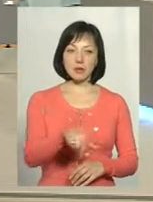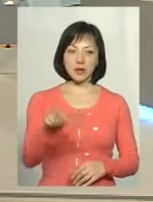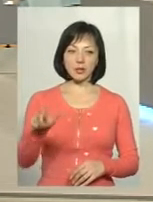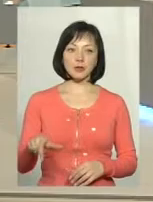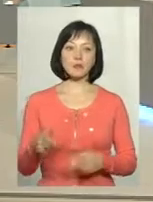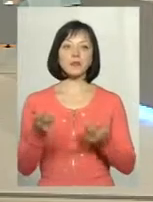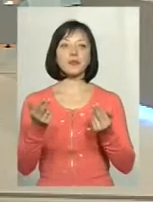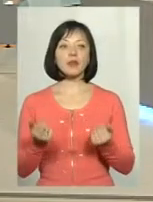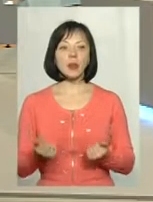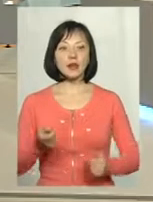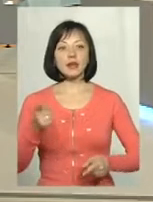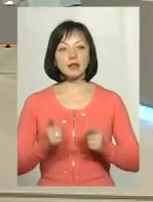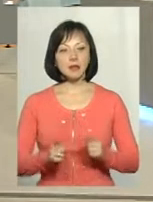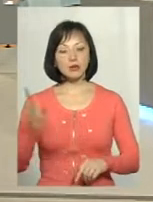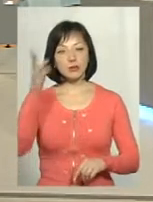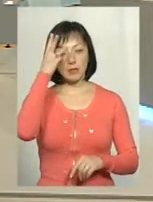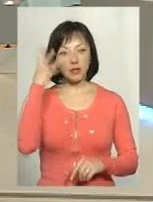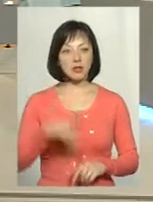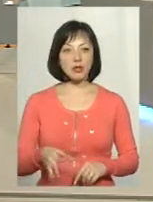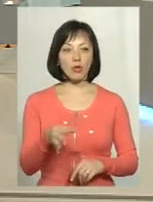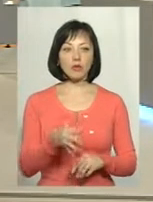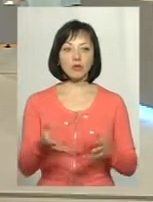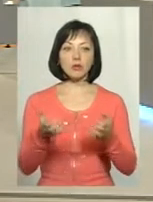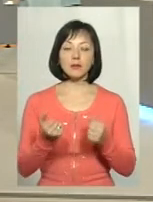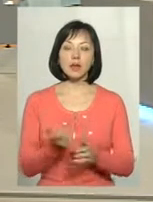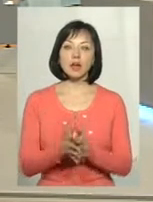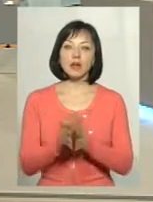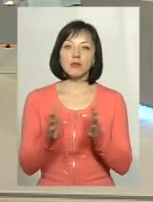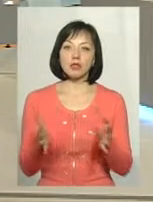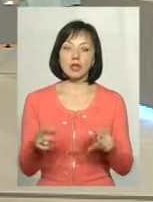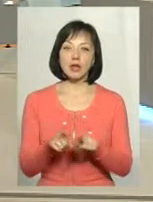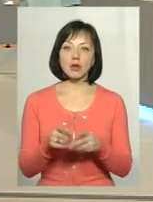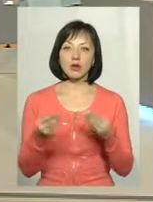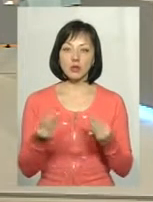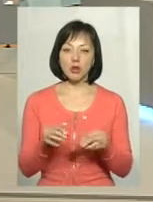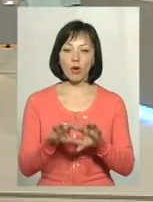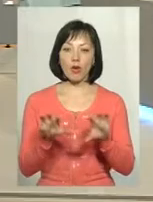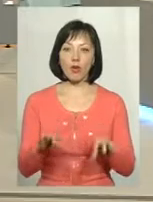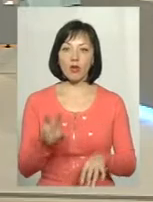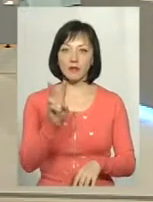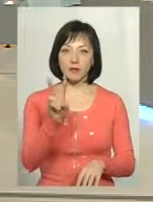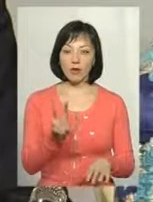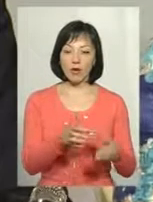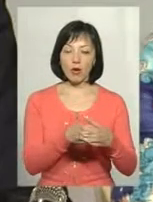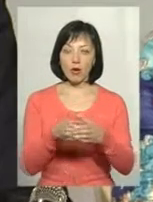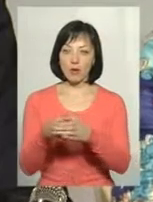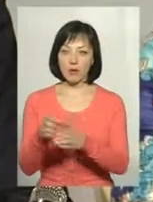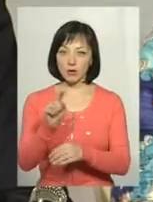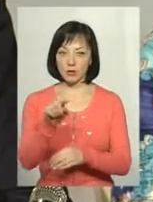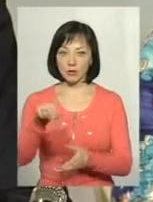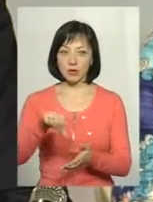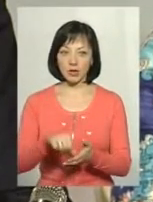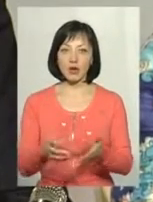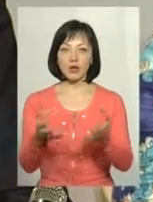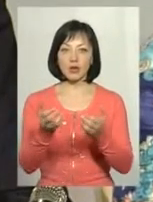так. Хмельницька область отримала найбільше таких коштів, і голови сьогоднішніх двох громад, які присутні в студії,